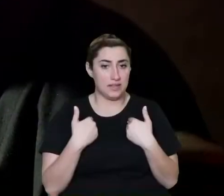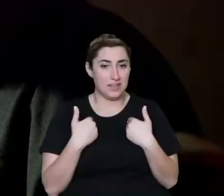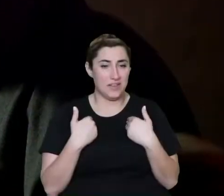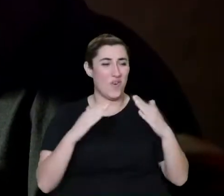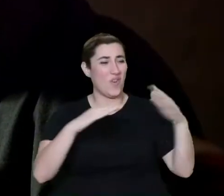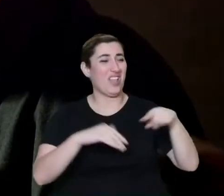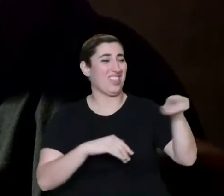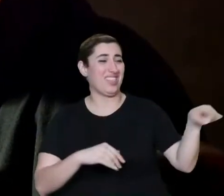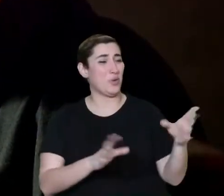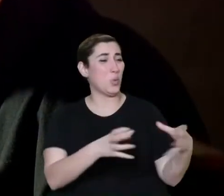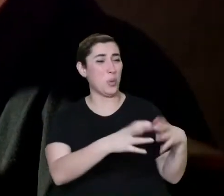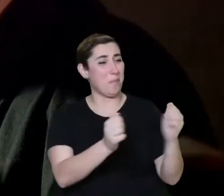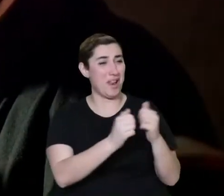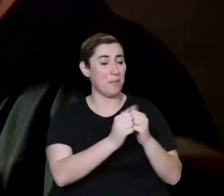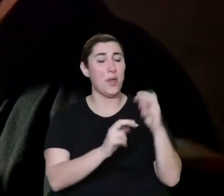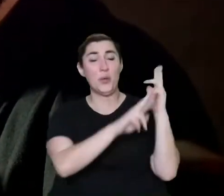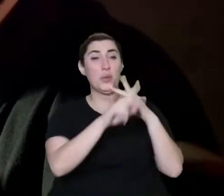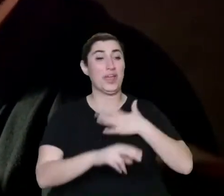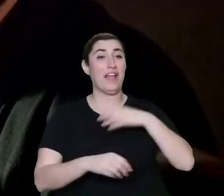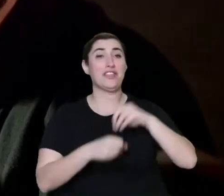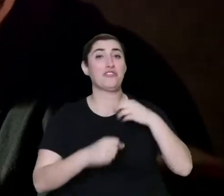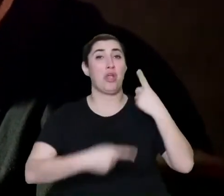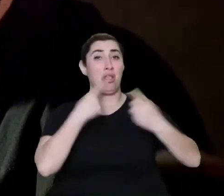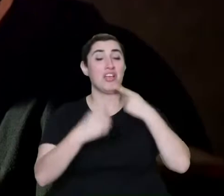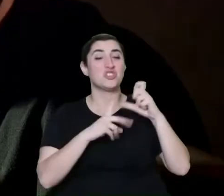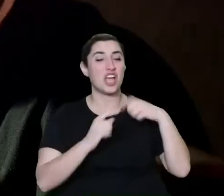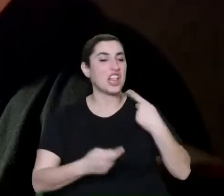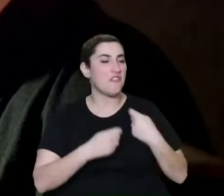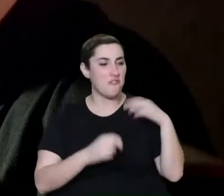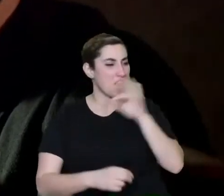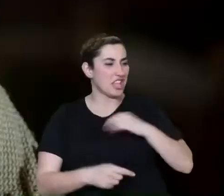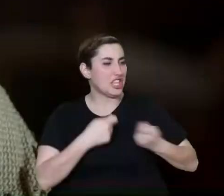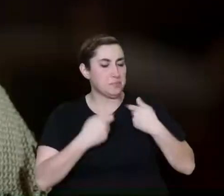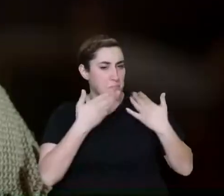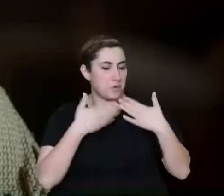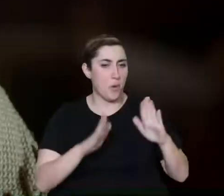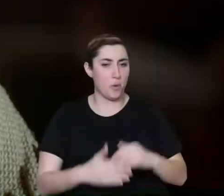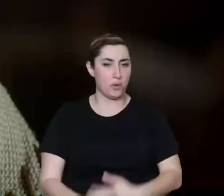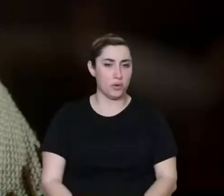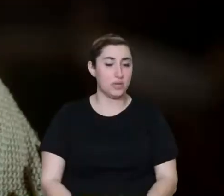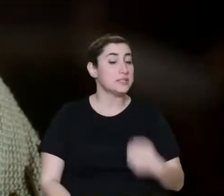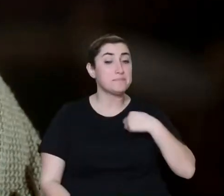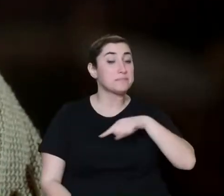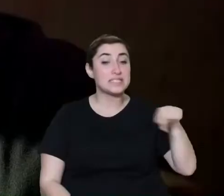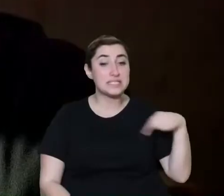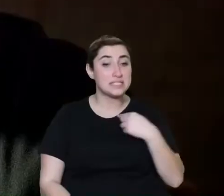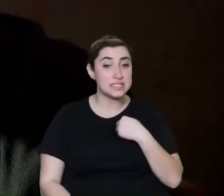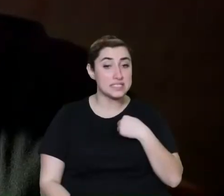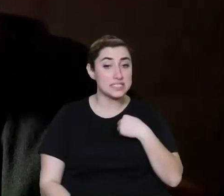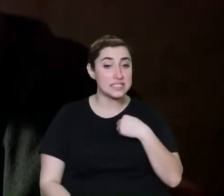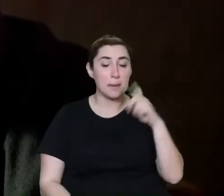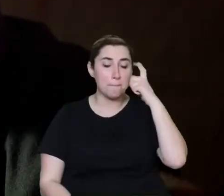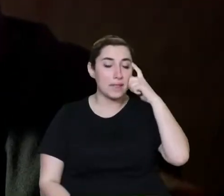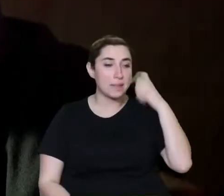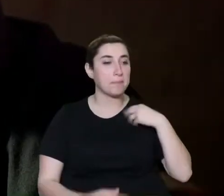Tekke takımıyla, kerameti kendinden menkul şeyhlerle işimiz yoktur. Biz